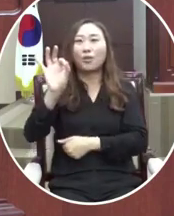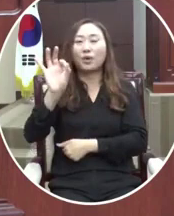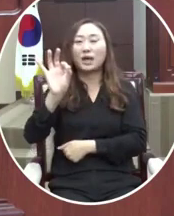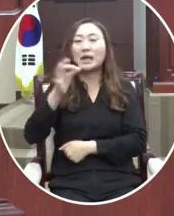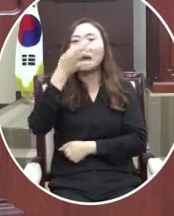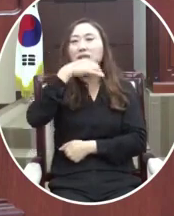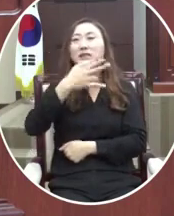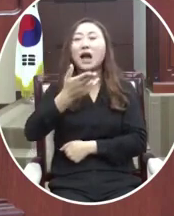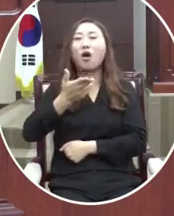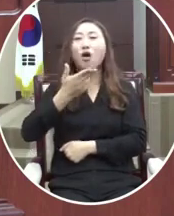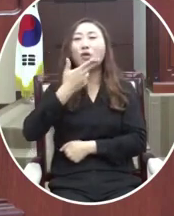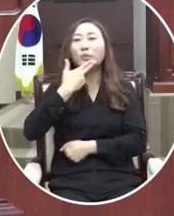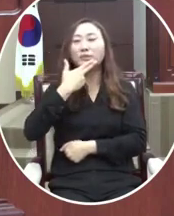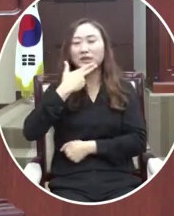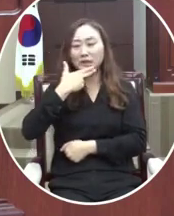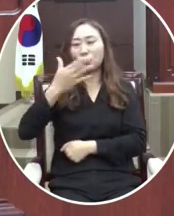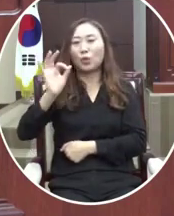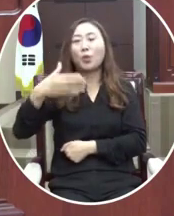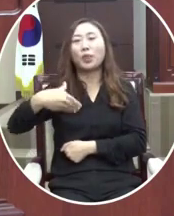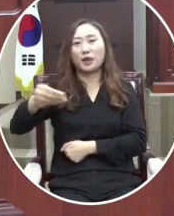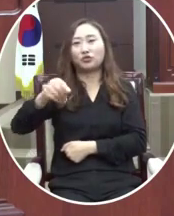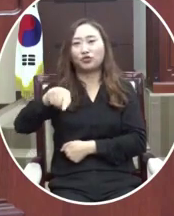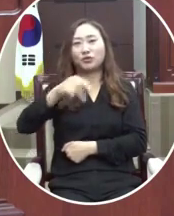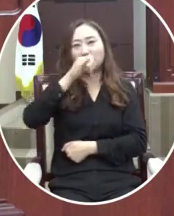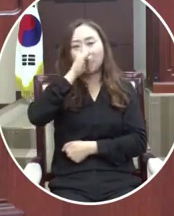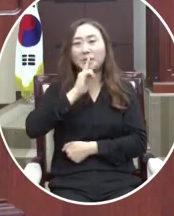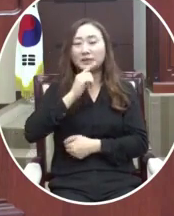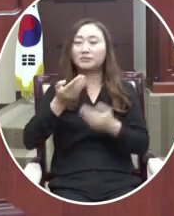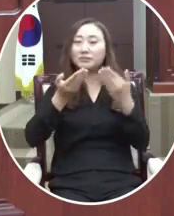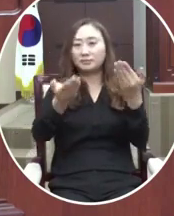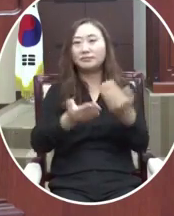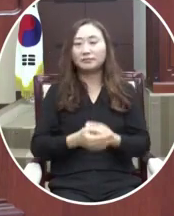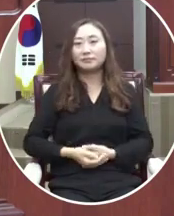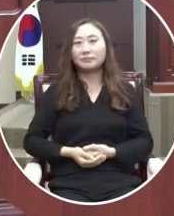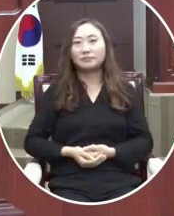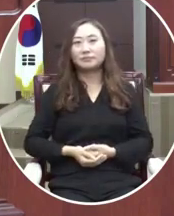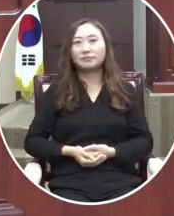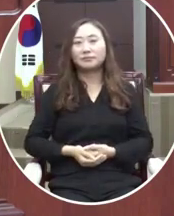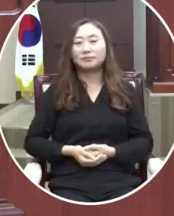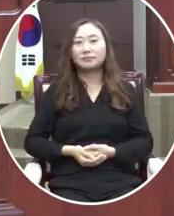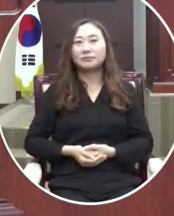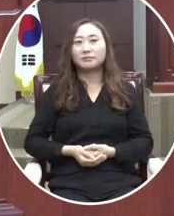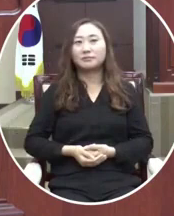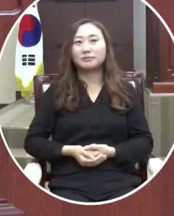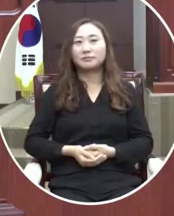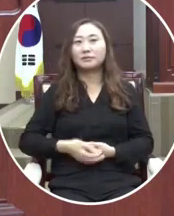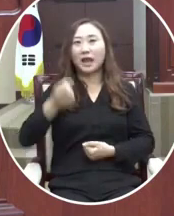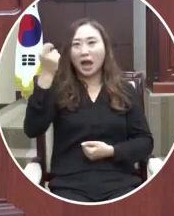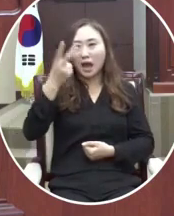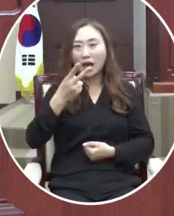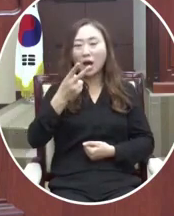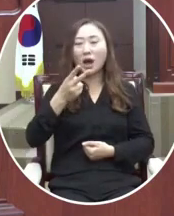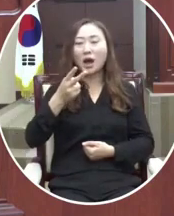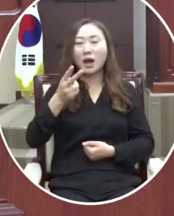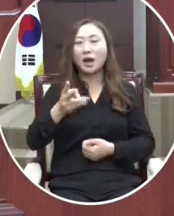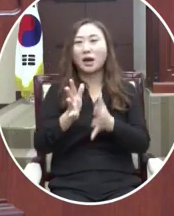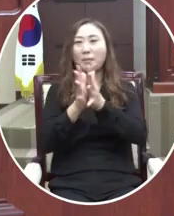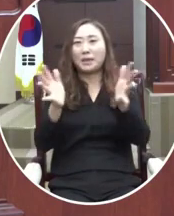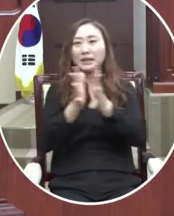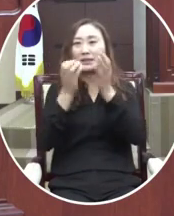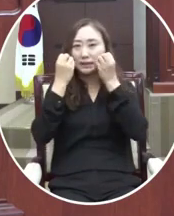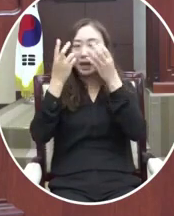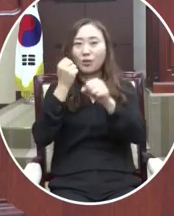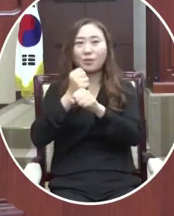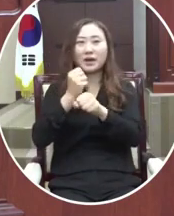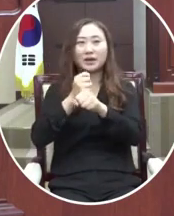융자를 지금 신청하려는 그런 움직임을 보이고 있다는 말씀을 드립니다 본격적으로 속도를 내고 있는 재건축 사업과 함께